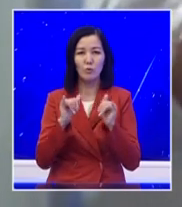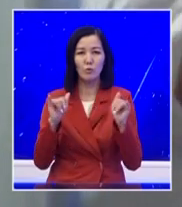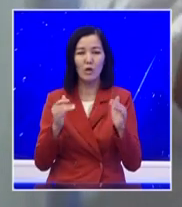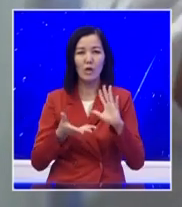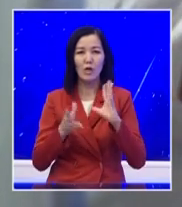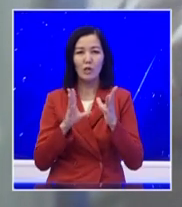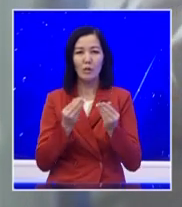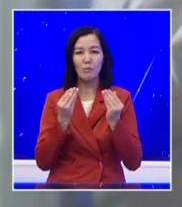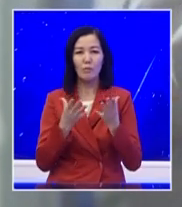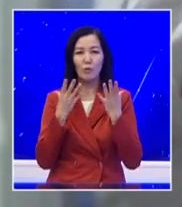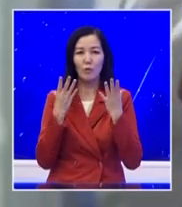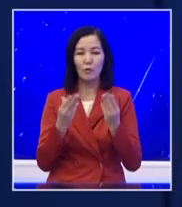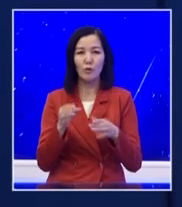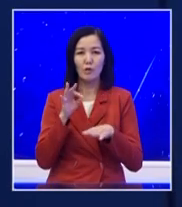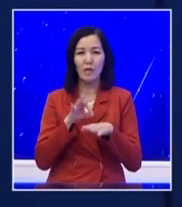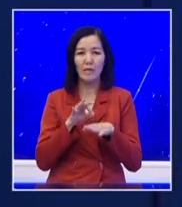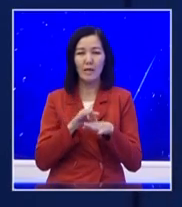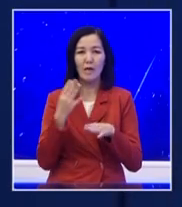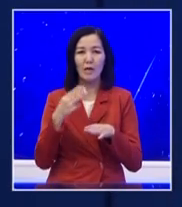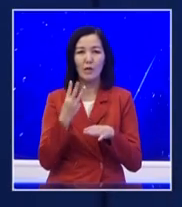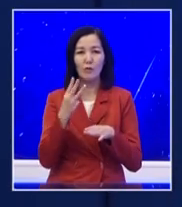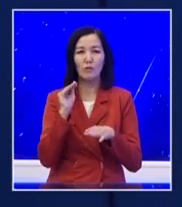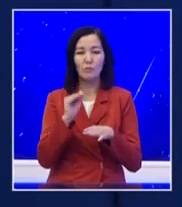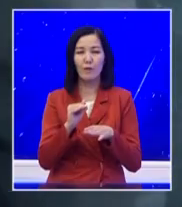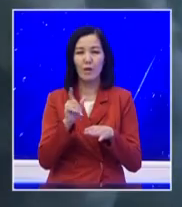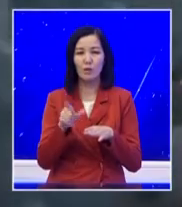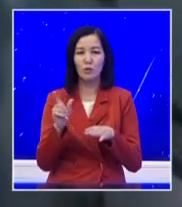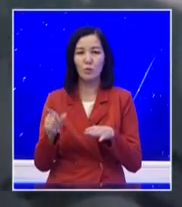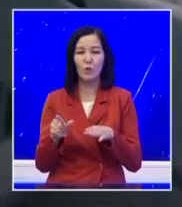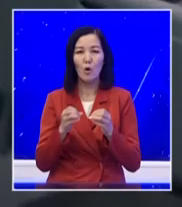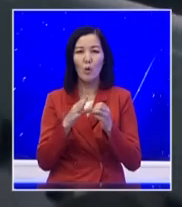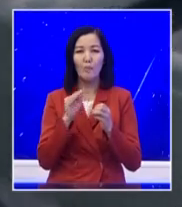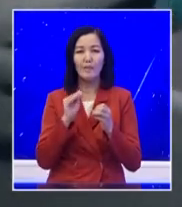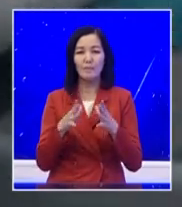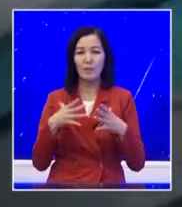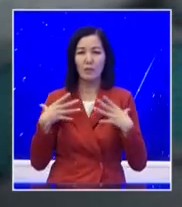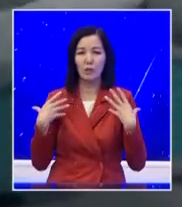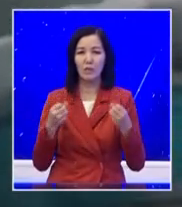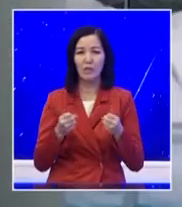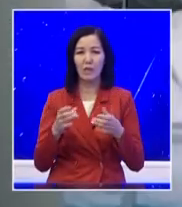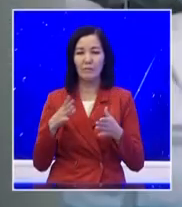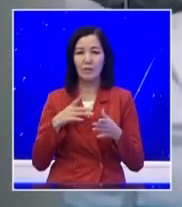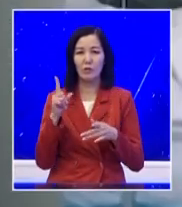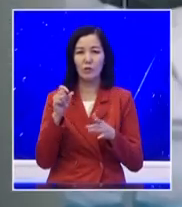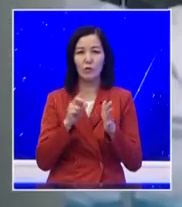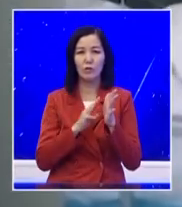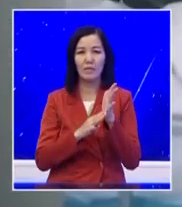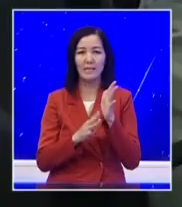Жалпы бүгінгі күнге коронавирусқа шалдыққандар саны 43 мыңға жуық. Оның 15 мыңға жуығы дертті жеңіп